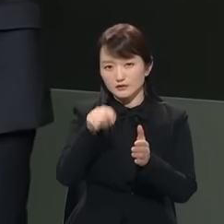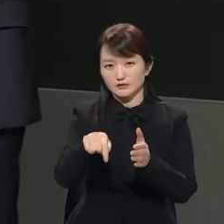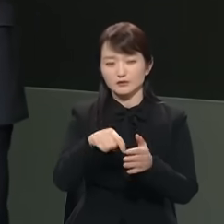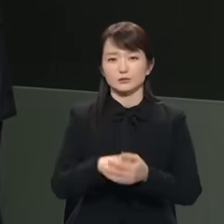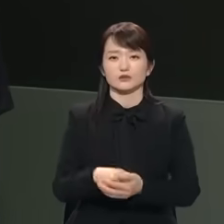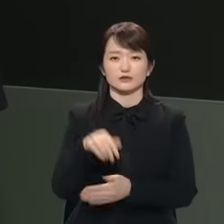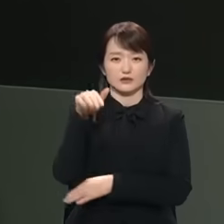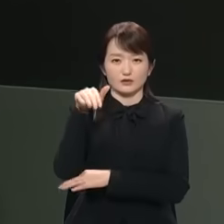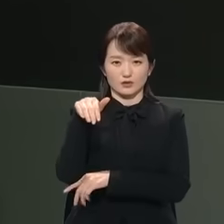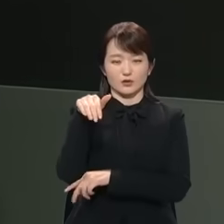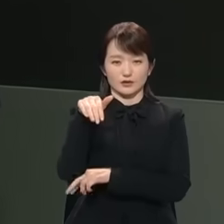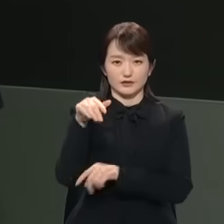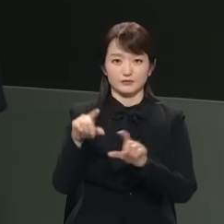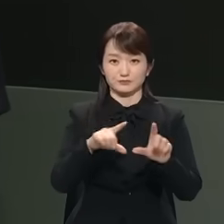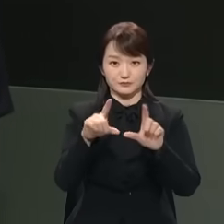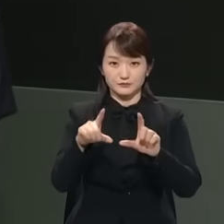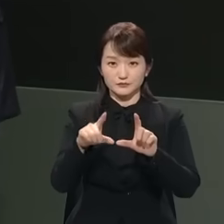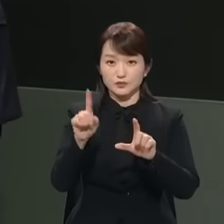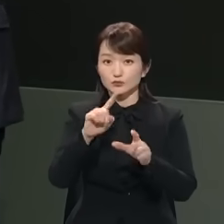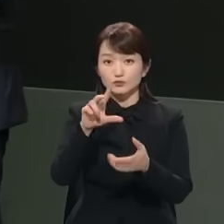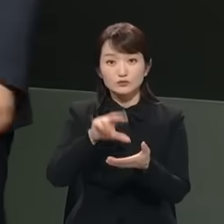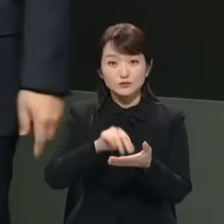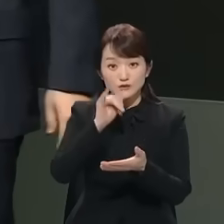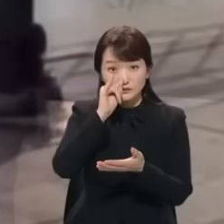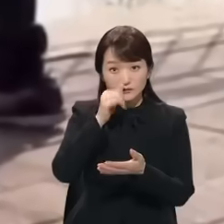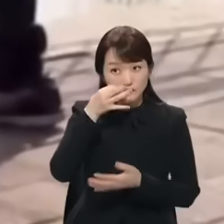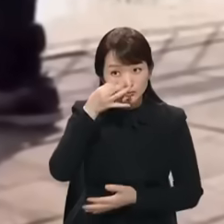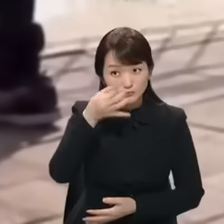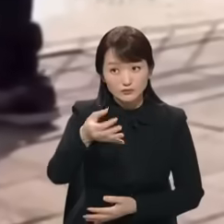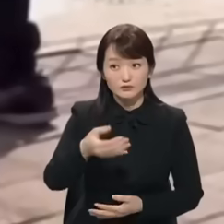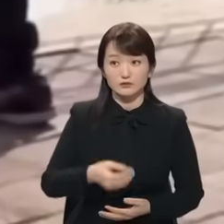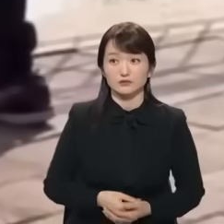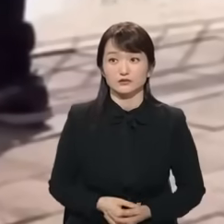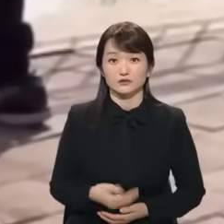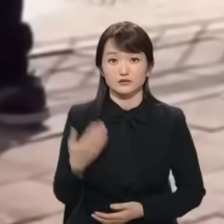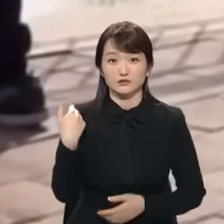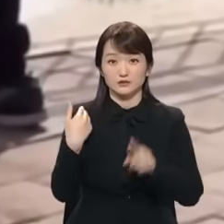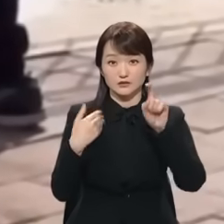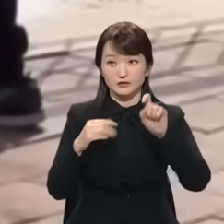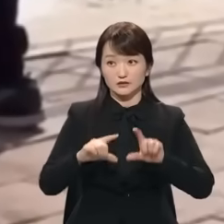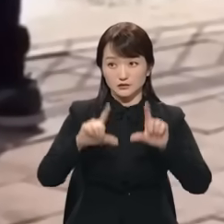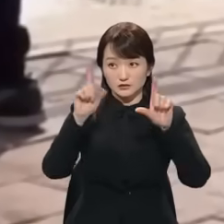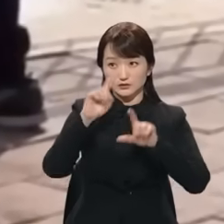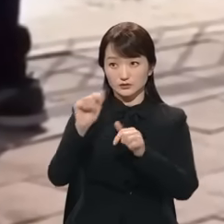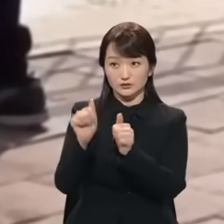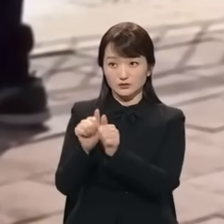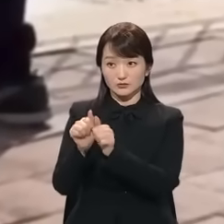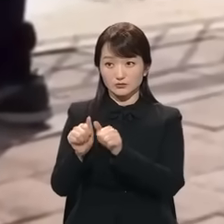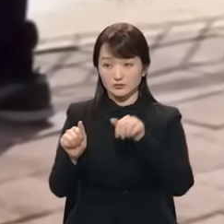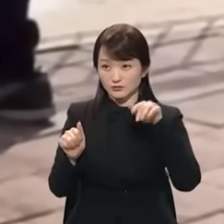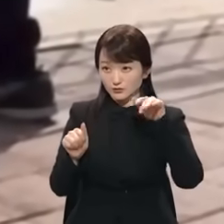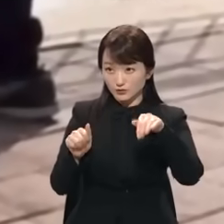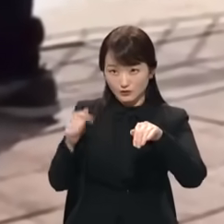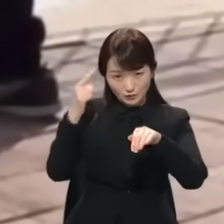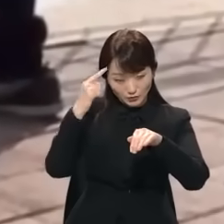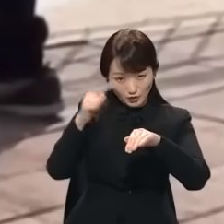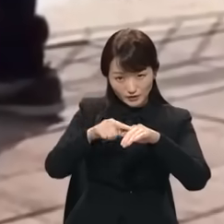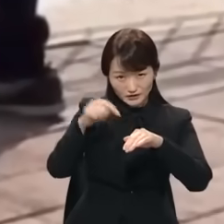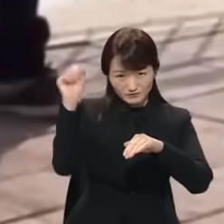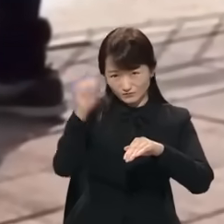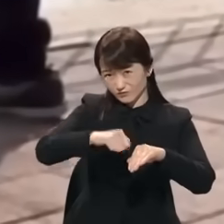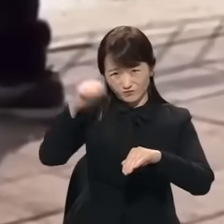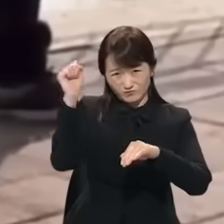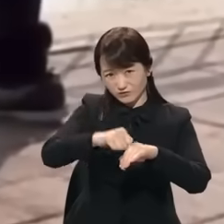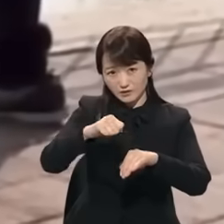산다는데 자 그런데 사다이났습니다 영상 만나 보시죠 자 지난 11일 한 남성이 거위를 계속해서 저렇게 머리를 때립니다